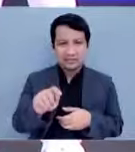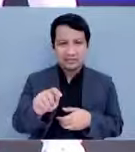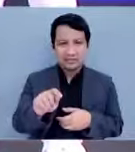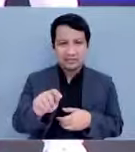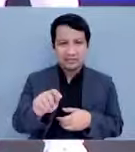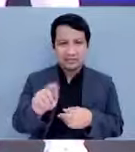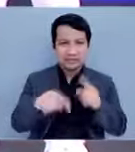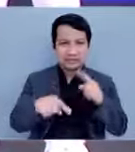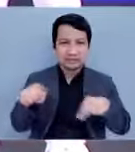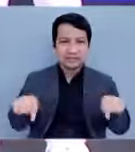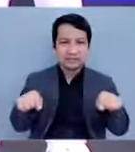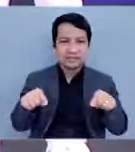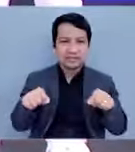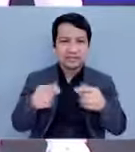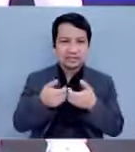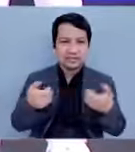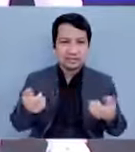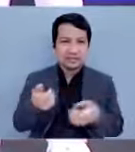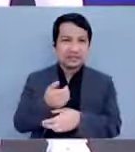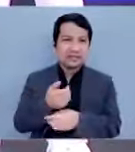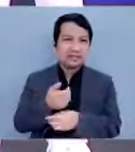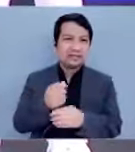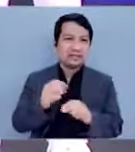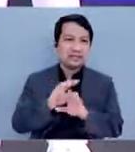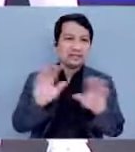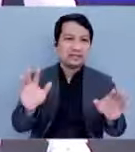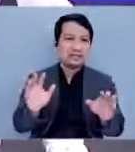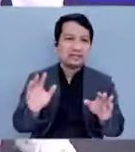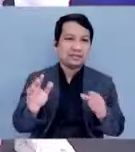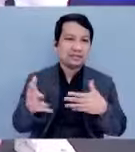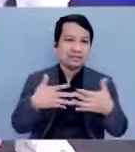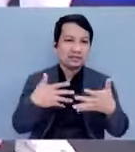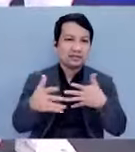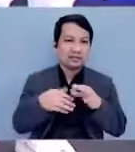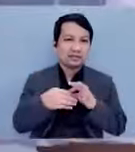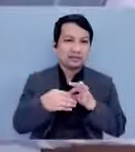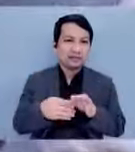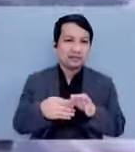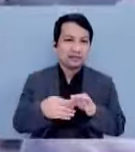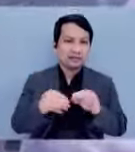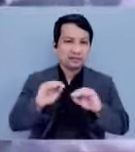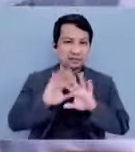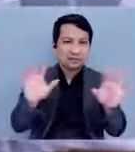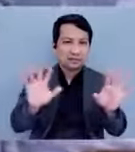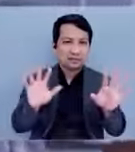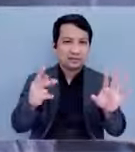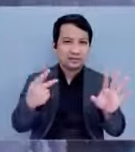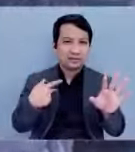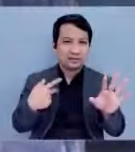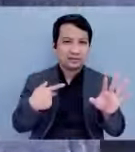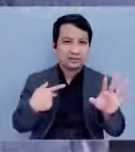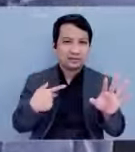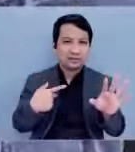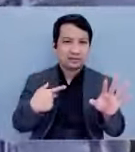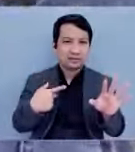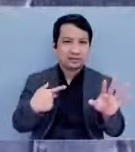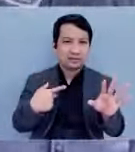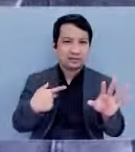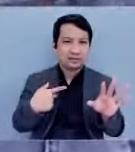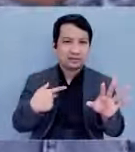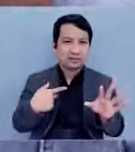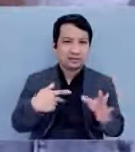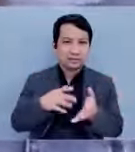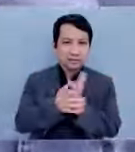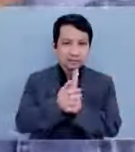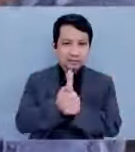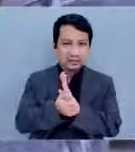other competitor na nagla-live show din po. Kasi regardless po kung wala pong lights, meron po kaming flow arts na kayang ipakita. It's the skill po, not the